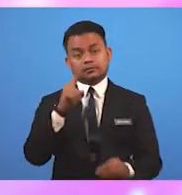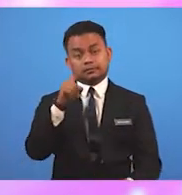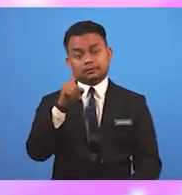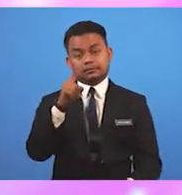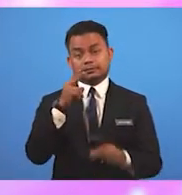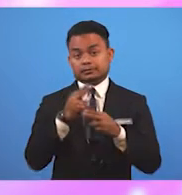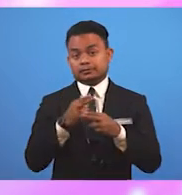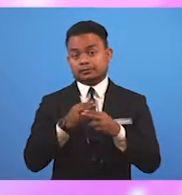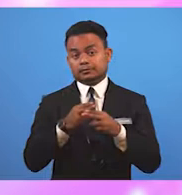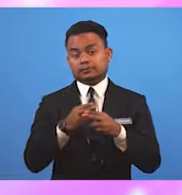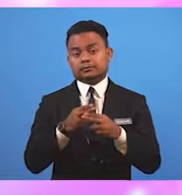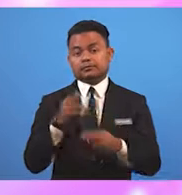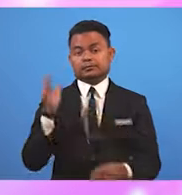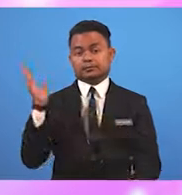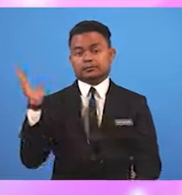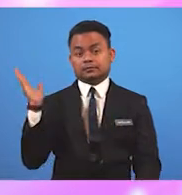nama penerima sampel,